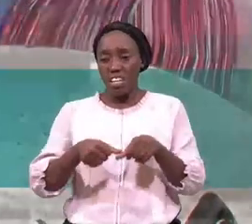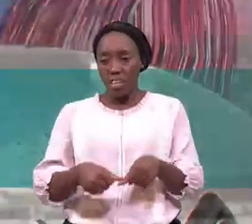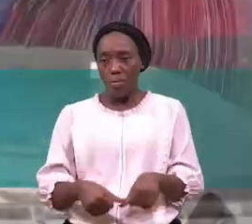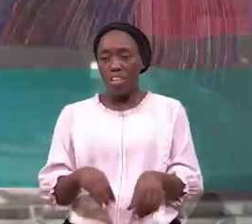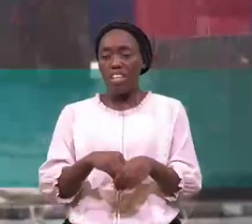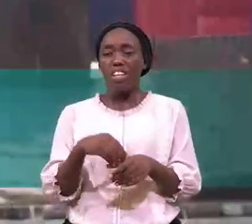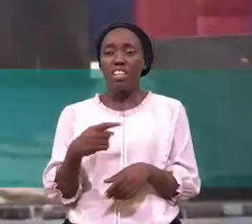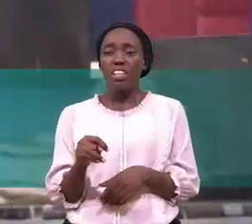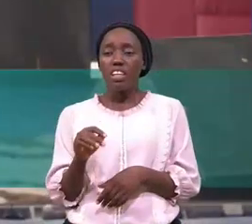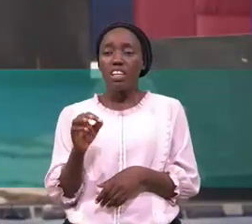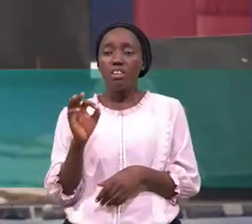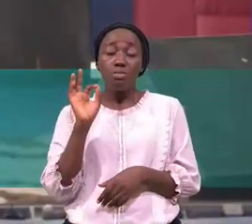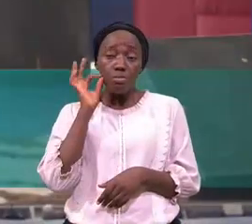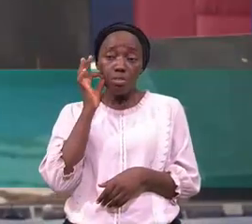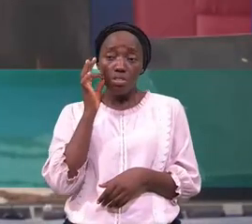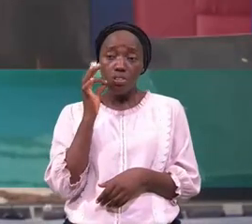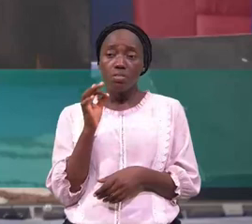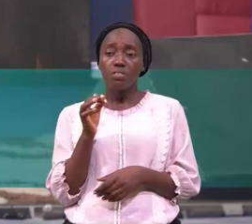Nous devons demeurer dans le fruit de l'esprit.